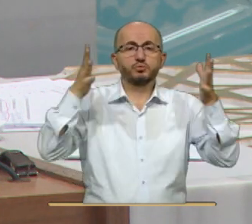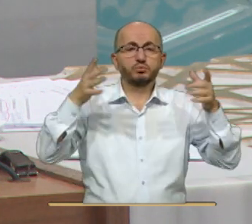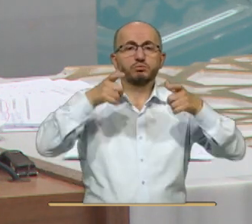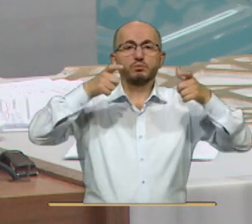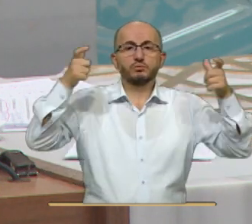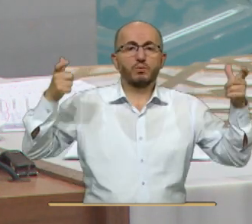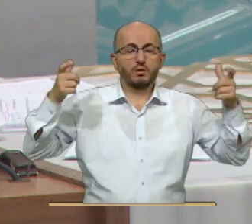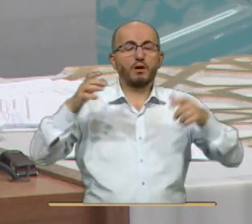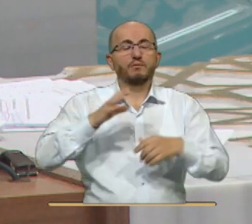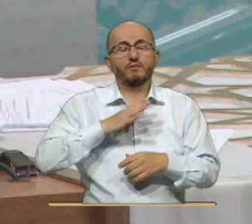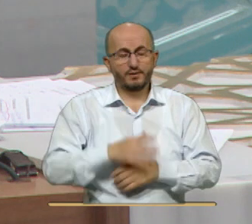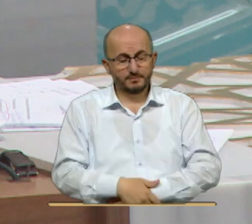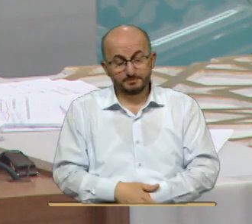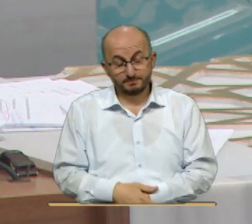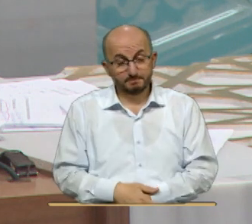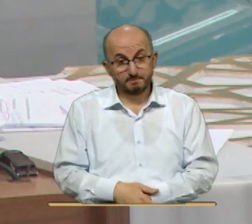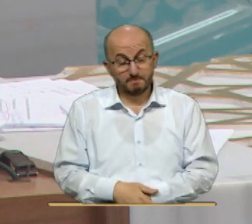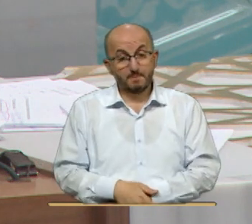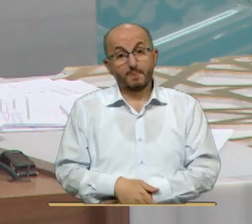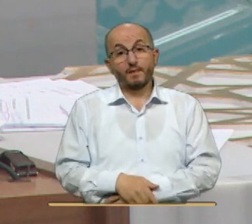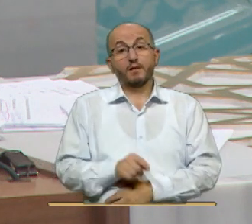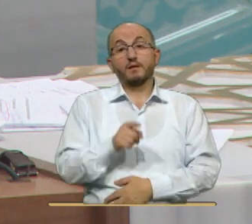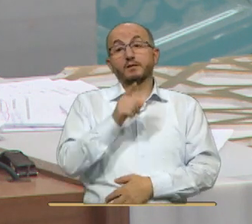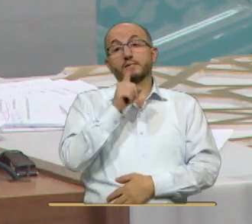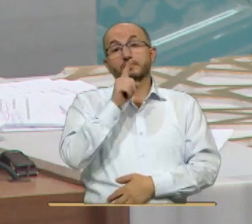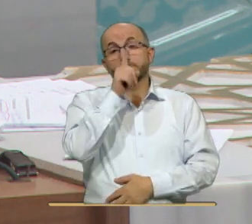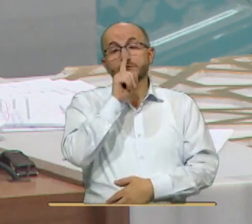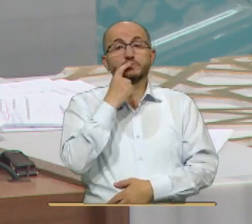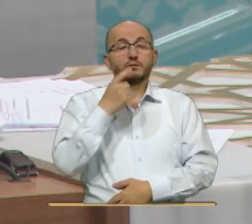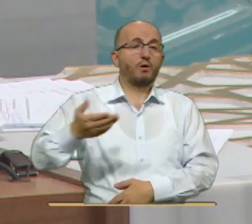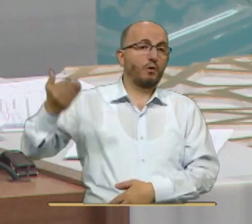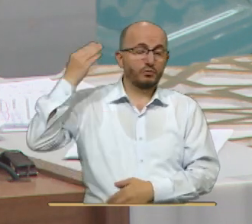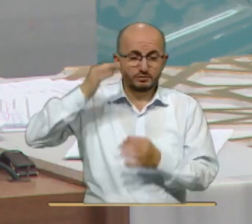kaydedilmiştir. Dolayısıyla bundan 100 sene önce insanlar,